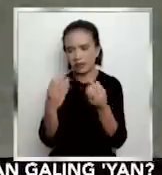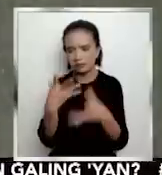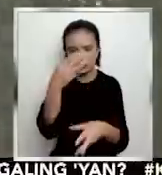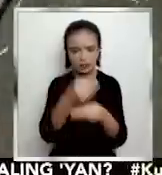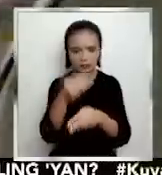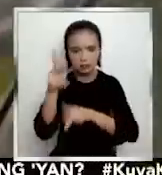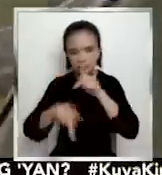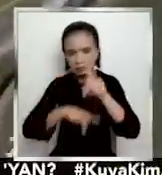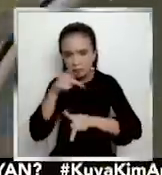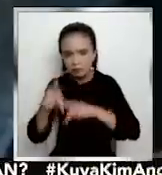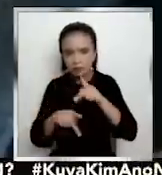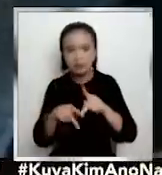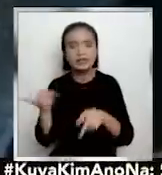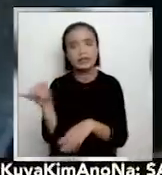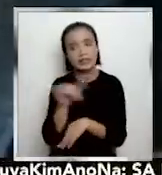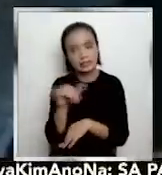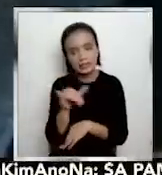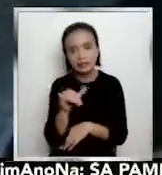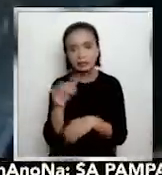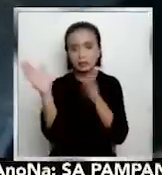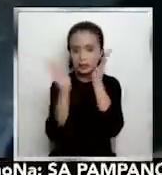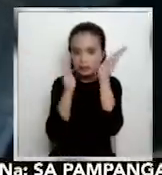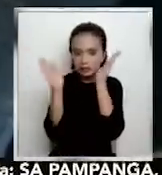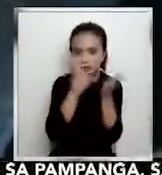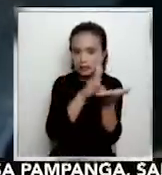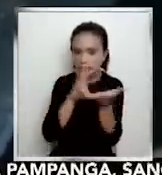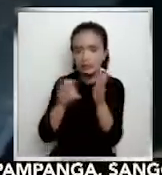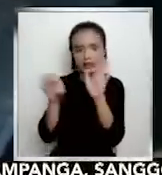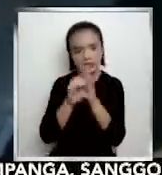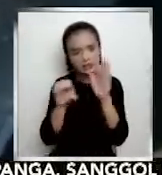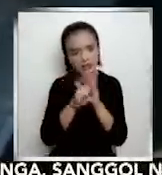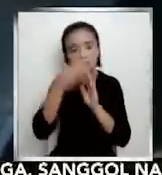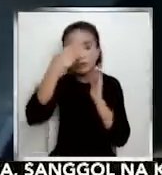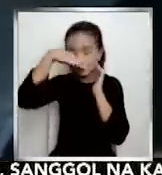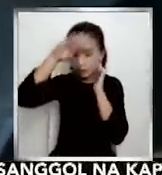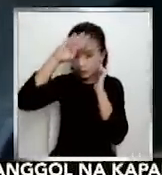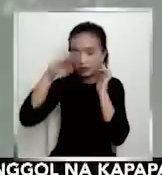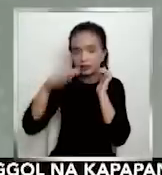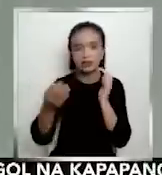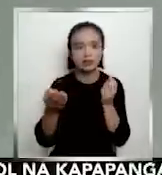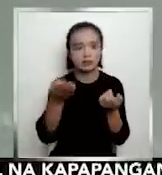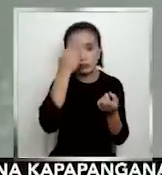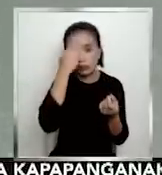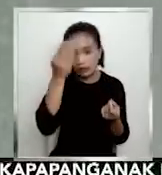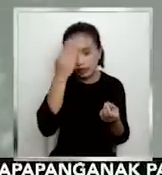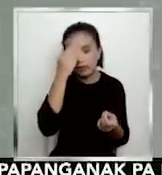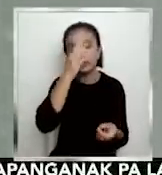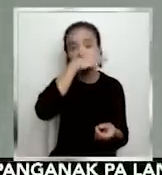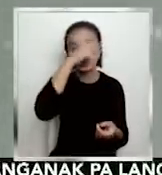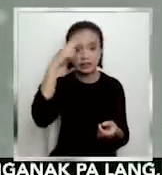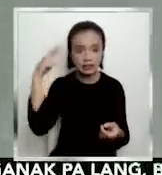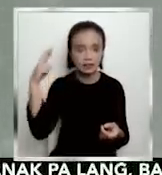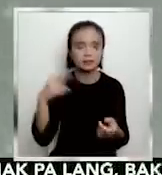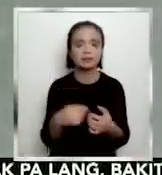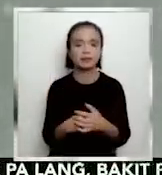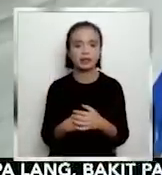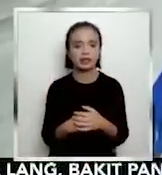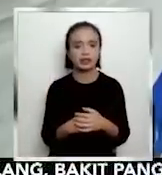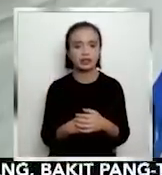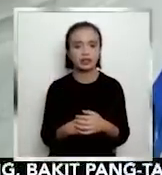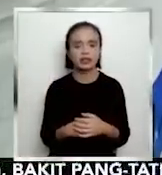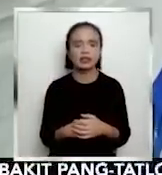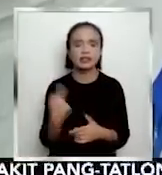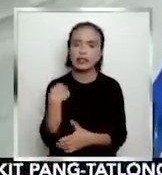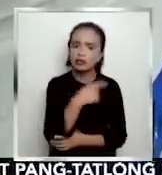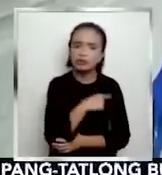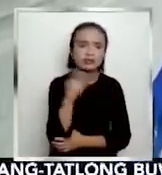mga service areas katulad ng probinsya ng Cavite, probinsya ng Bulacan at probinsya ng Rizal. Kailangan po nating